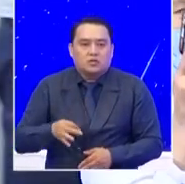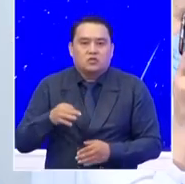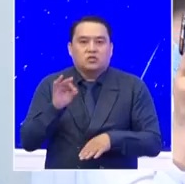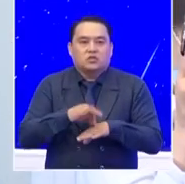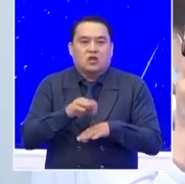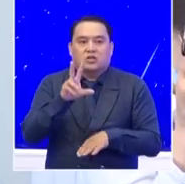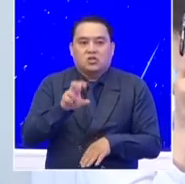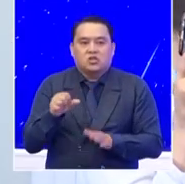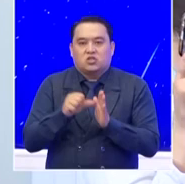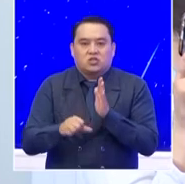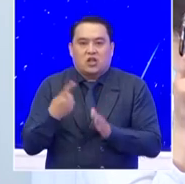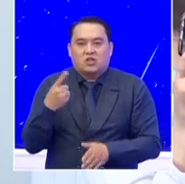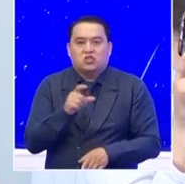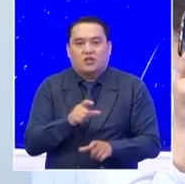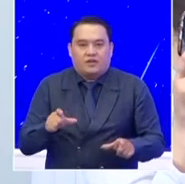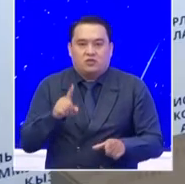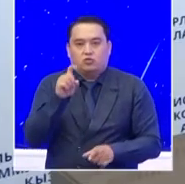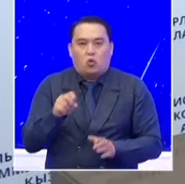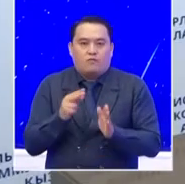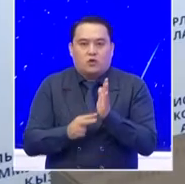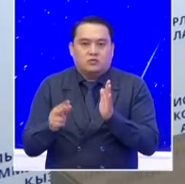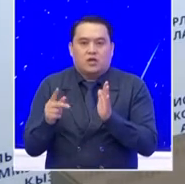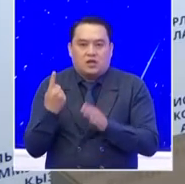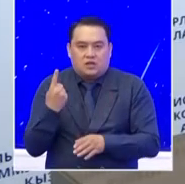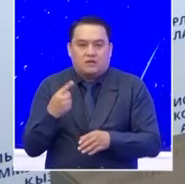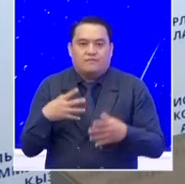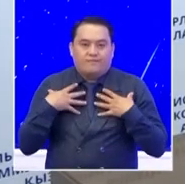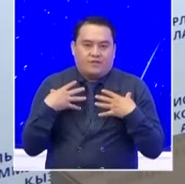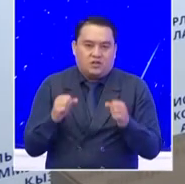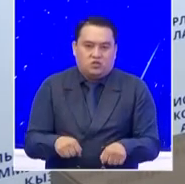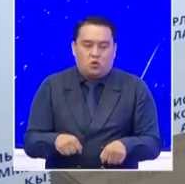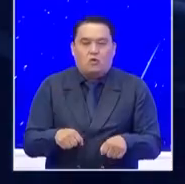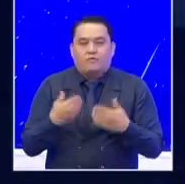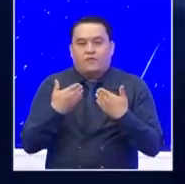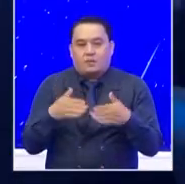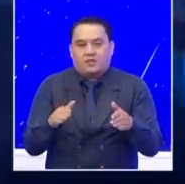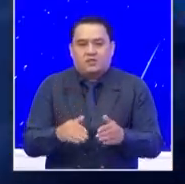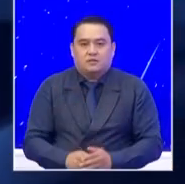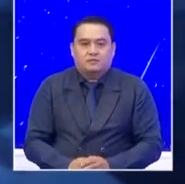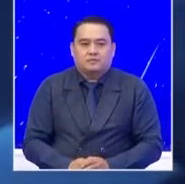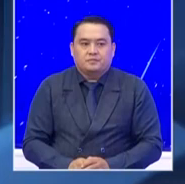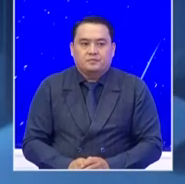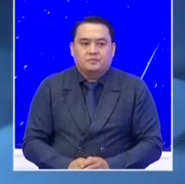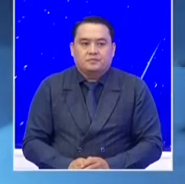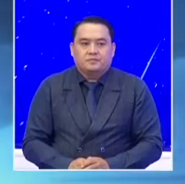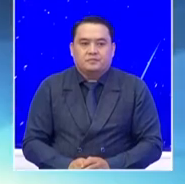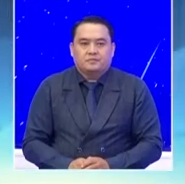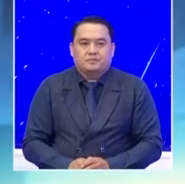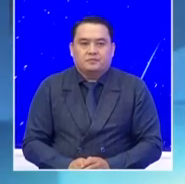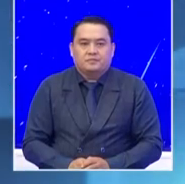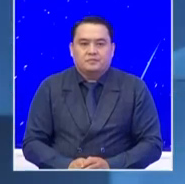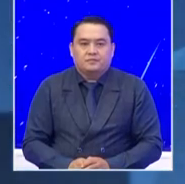составляет 361 человек. 181 из них вылечились и успешно выписаны. Еламан Раимбеков, Жаслан Шенгенже, Абдулла